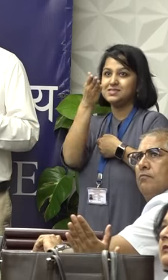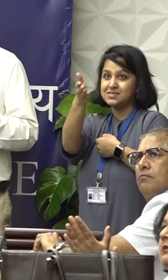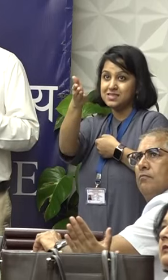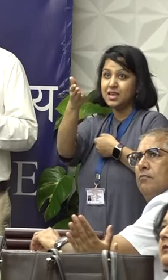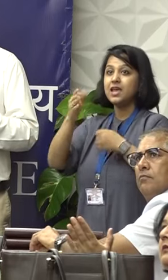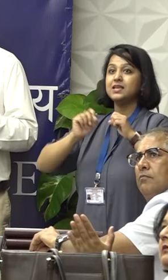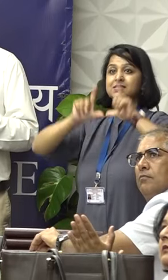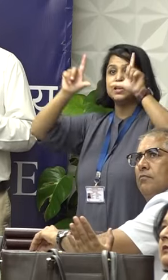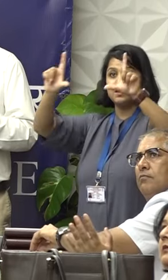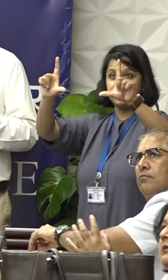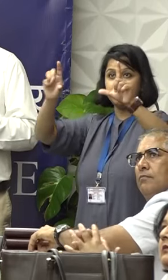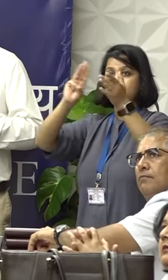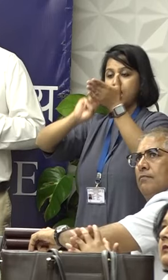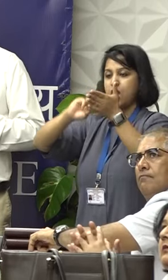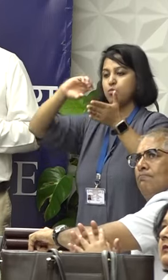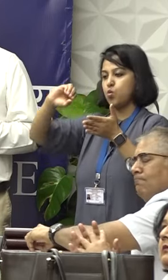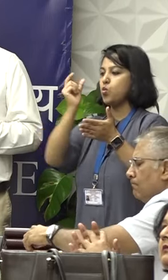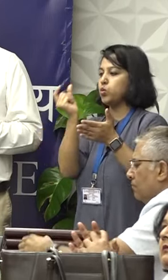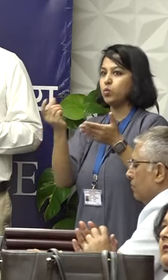हो रहे हैं।